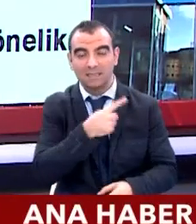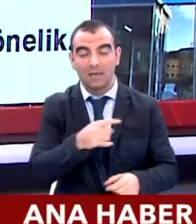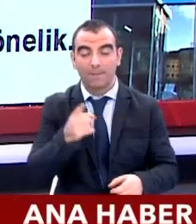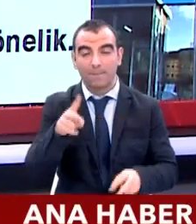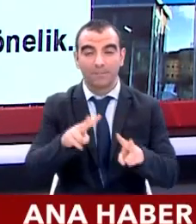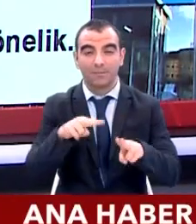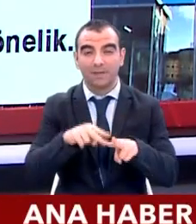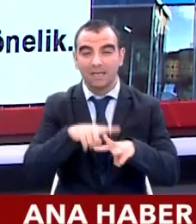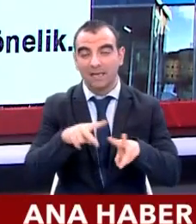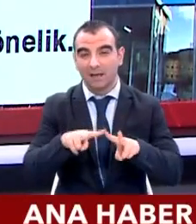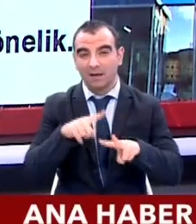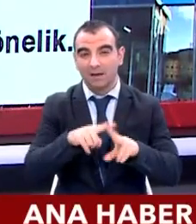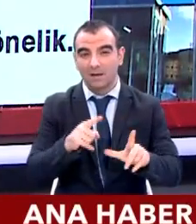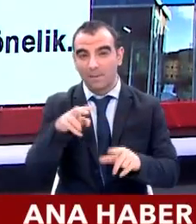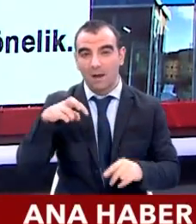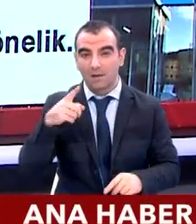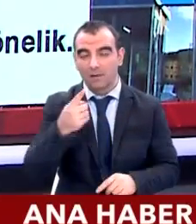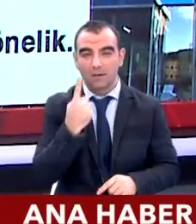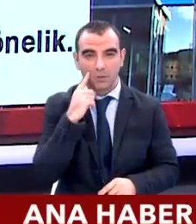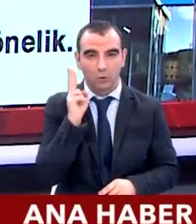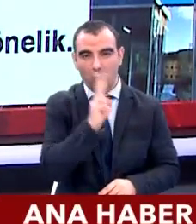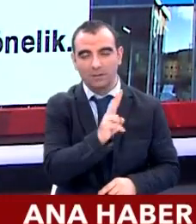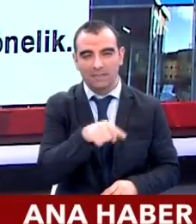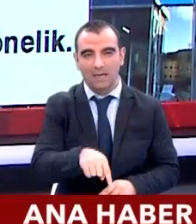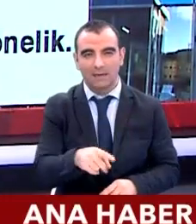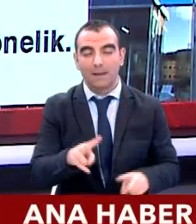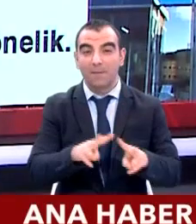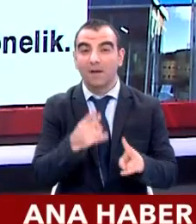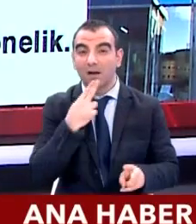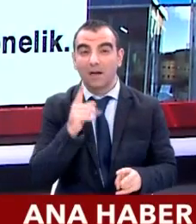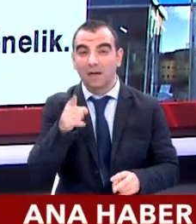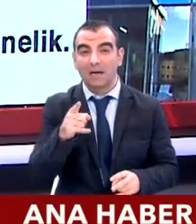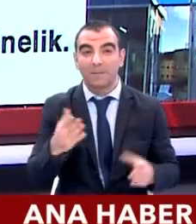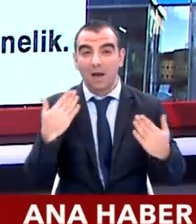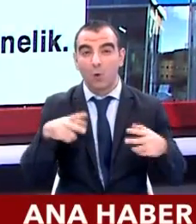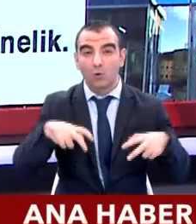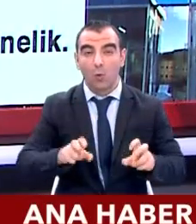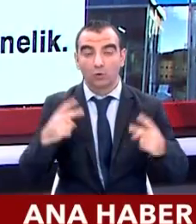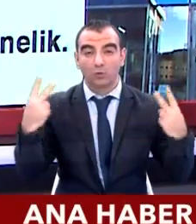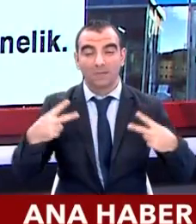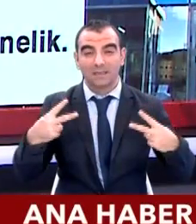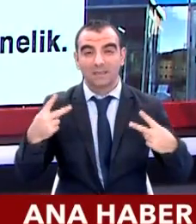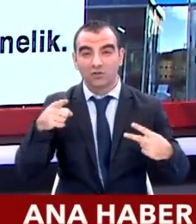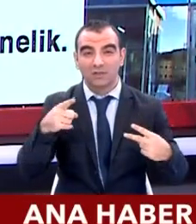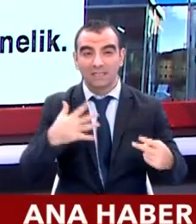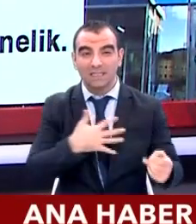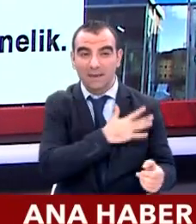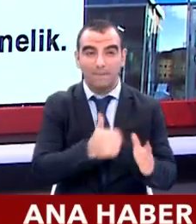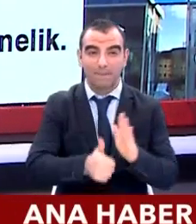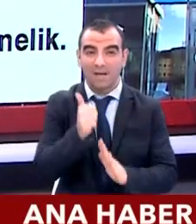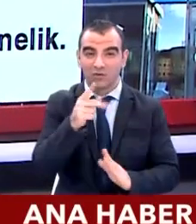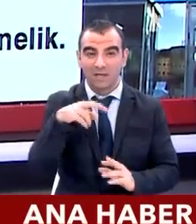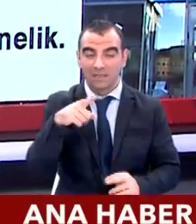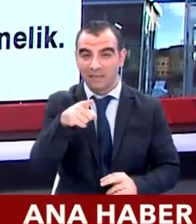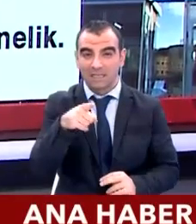iyi Parti buna bir cevap verme gereğini duydu Akşehir'in Kapris ve koltuk mesajı Kılıçdaroğlu'na yönelik